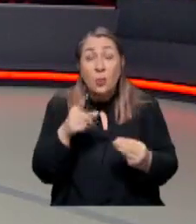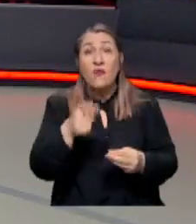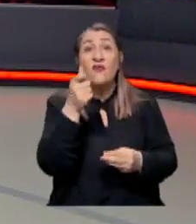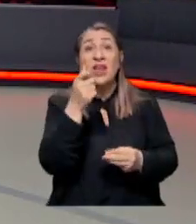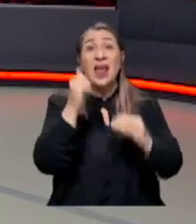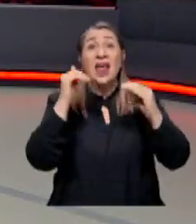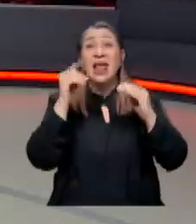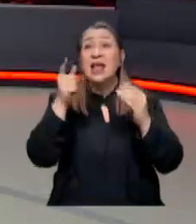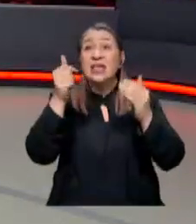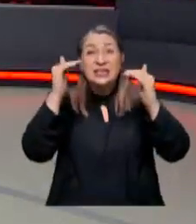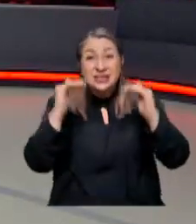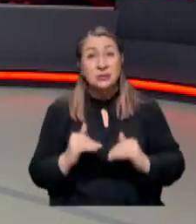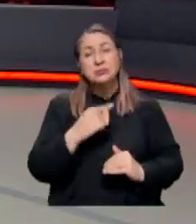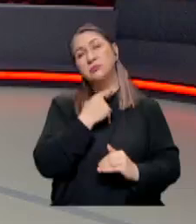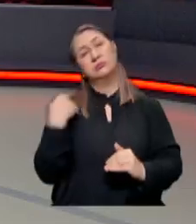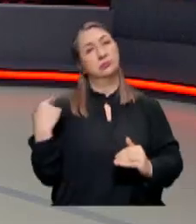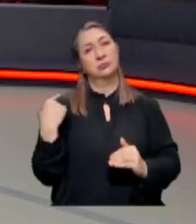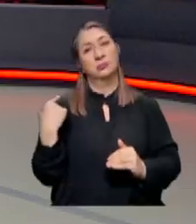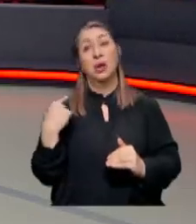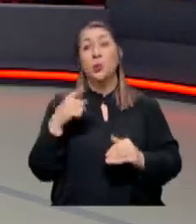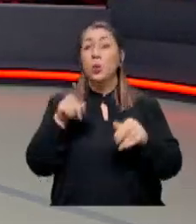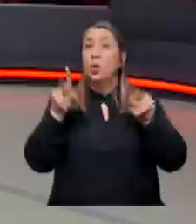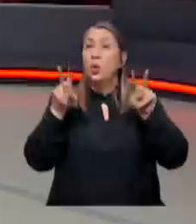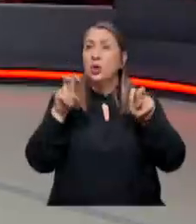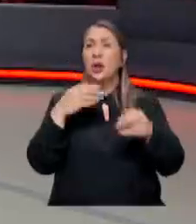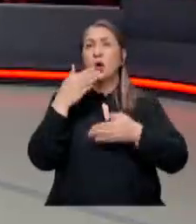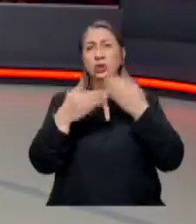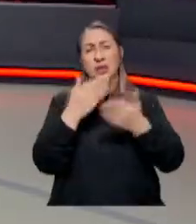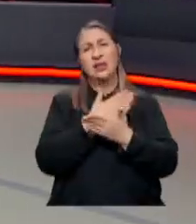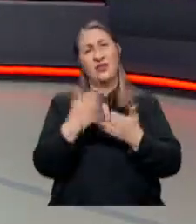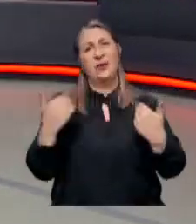fiyatların rafta inmesi mümkün olmayacak. Bu konudan bahsetmeye de devam edeceğiz.